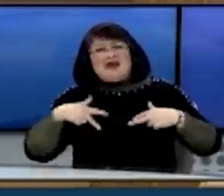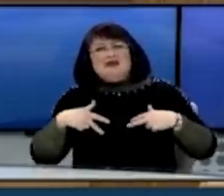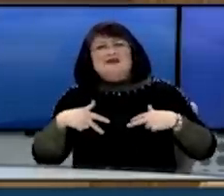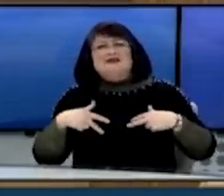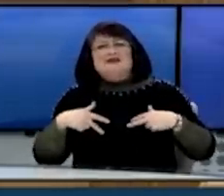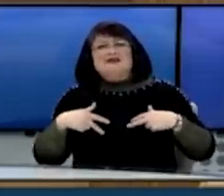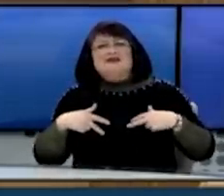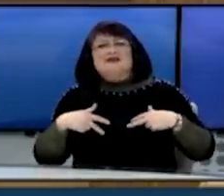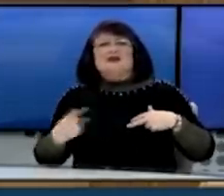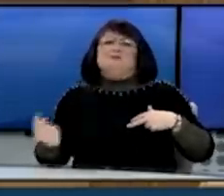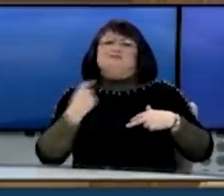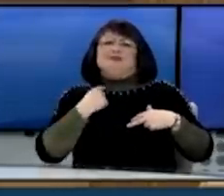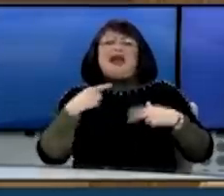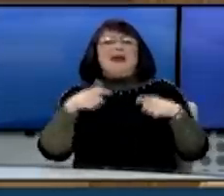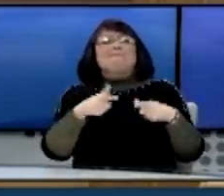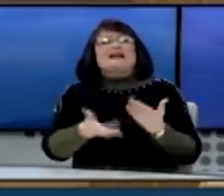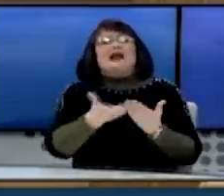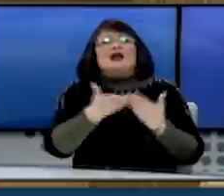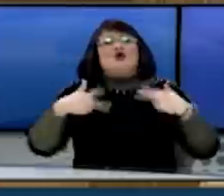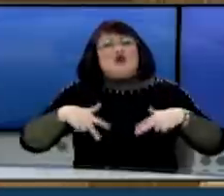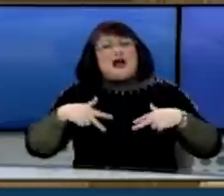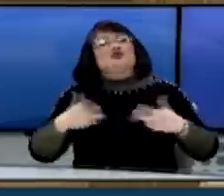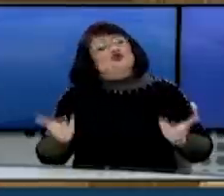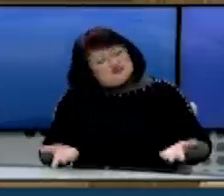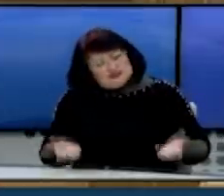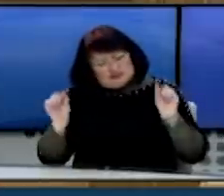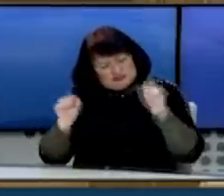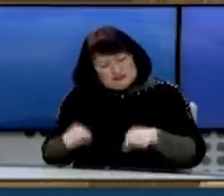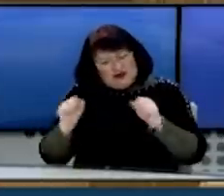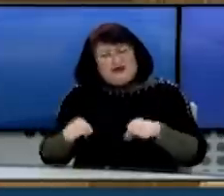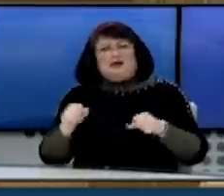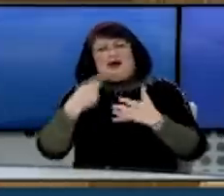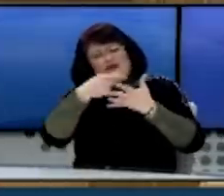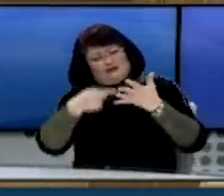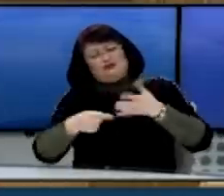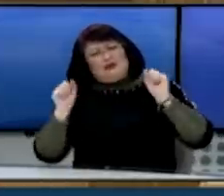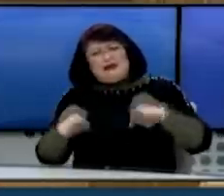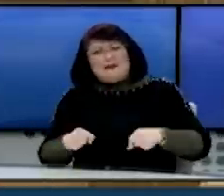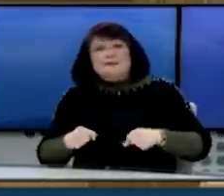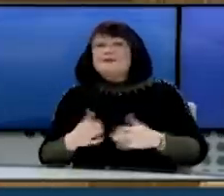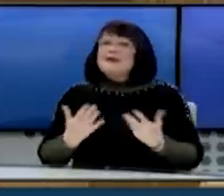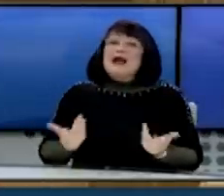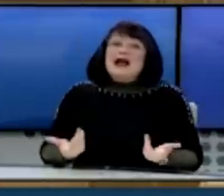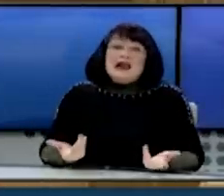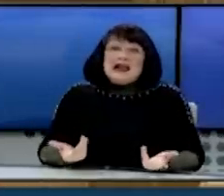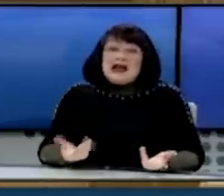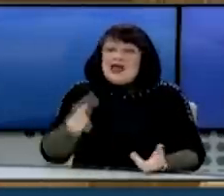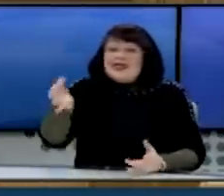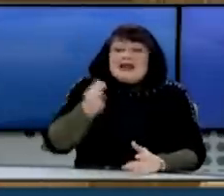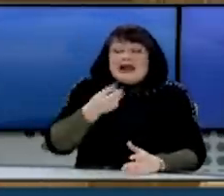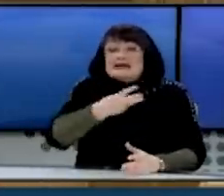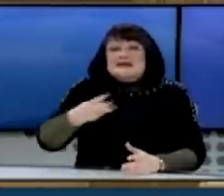κυβέρνησης, για την αποτυχία του επιτελικού κράτους. Μάλιστα, να συμφωνήσουμε σε όλα. Μόνο που δεν